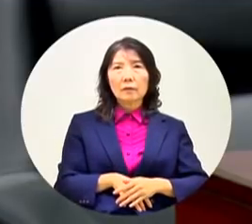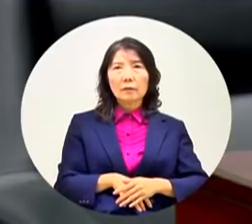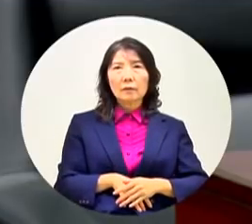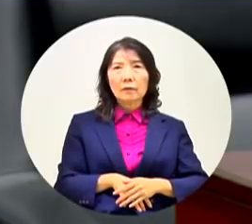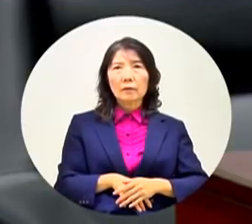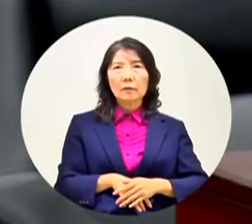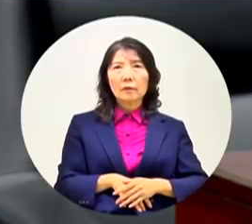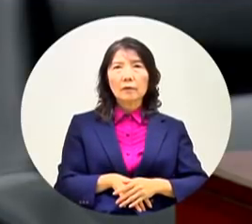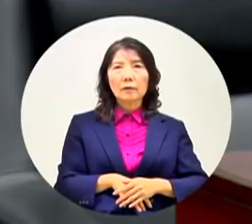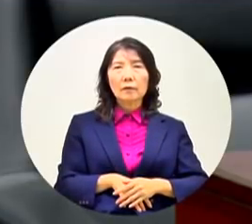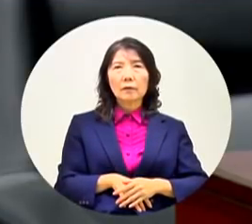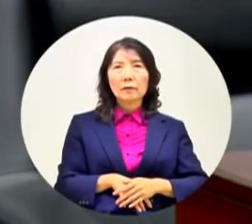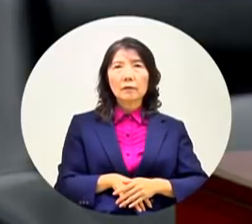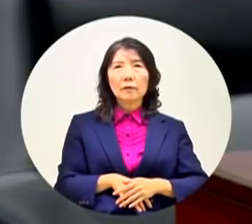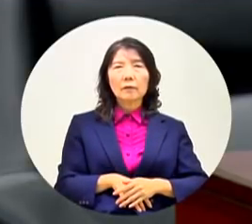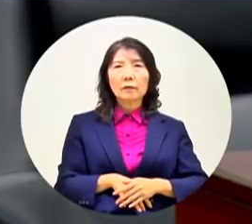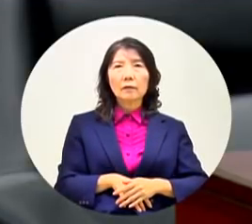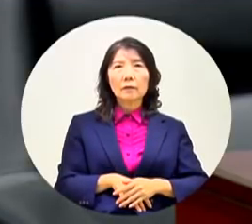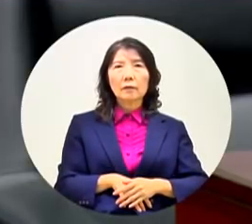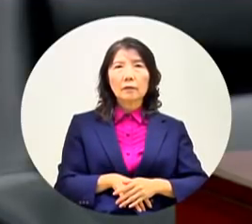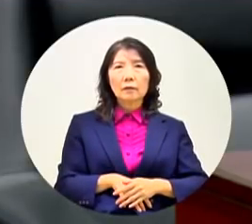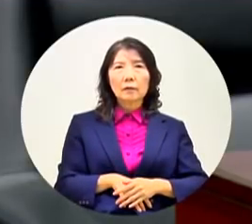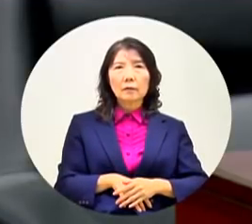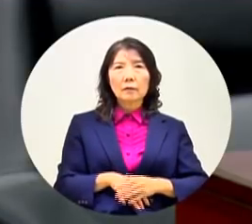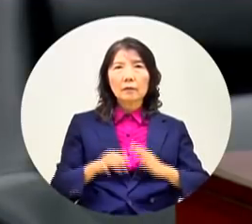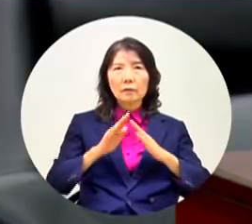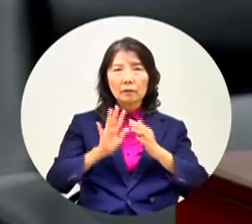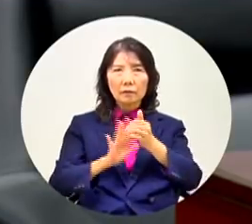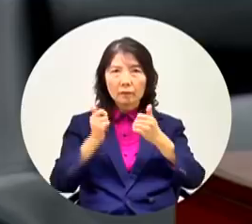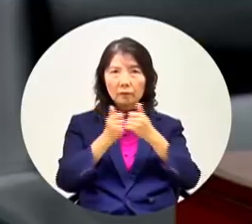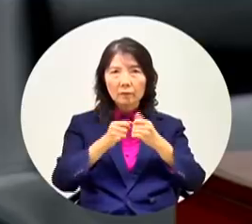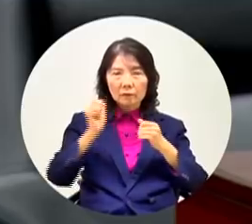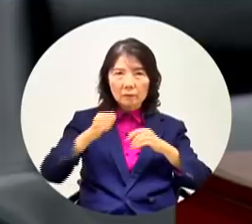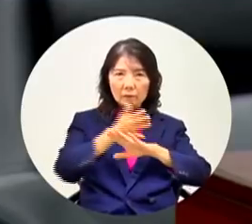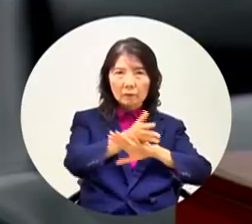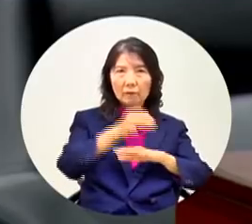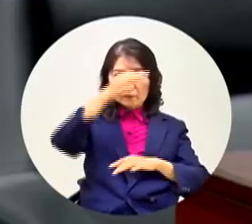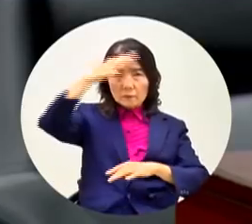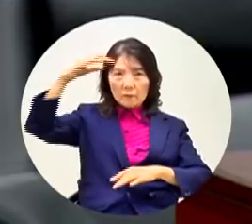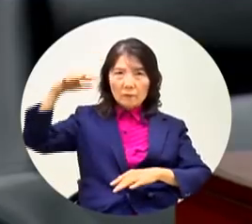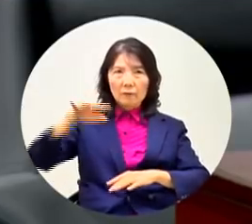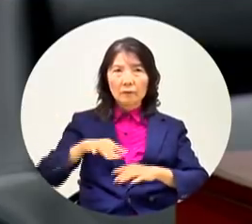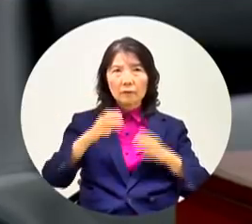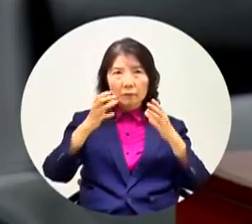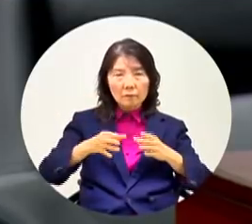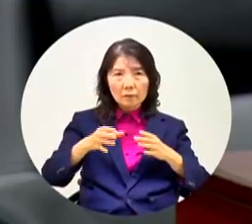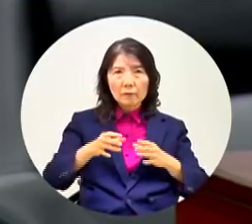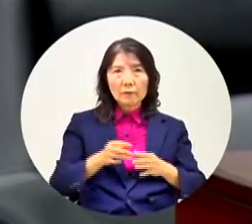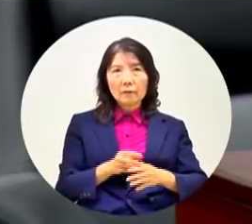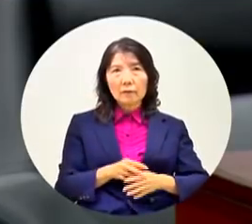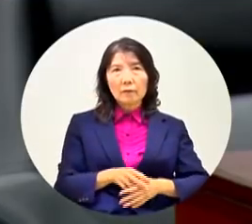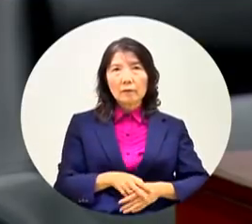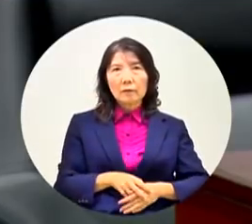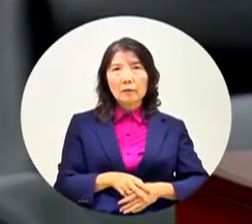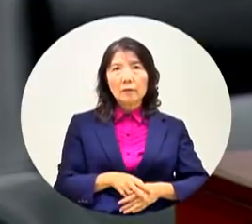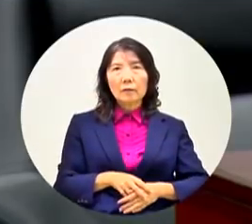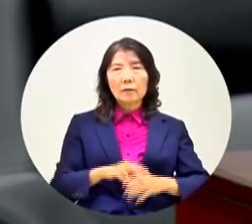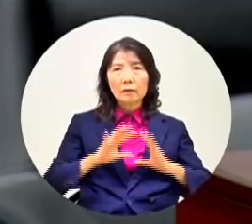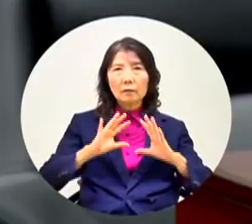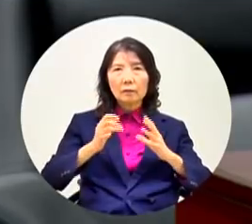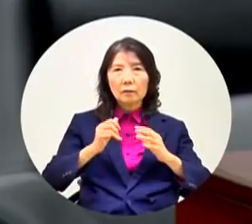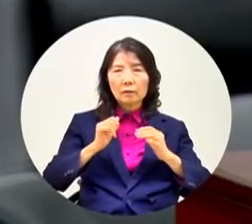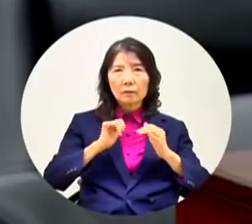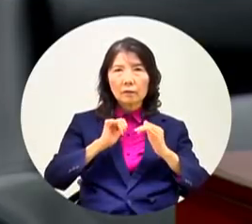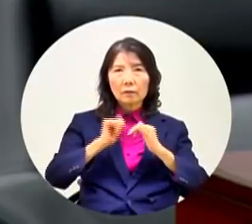咱都委会嘛通过咱洪山。要来去建设一个咱的国民运动中